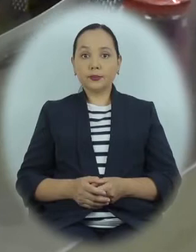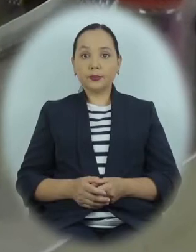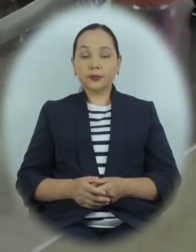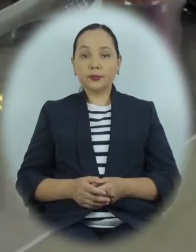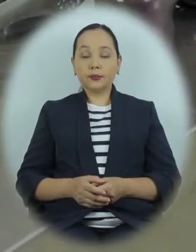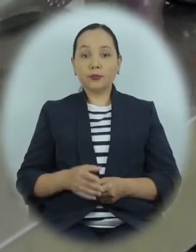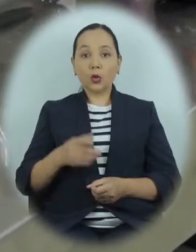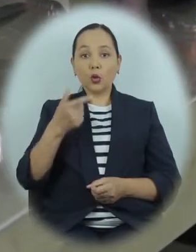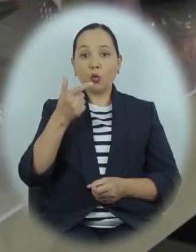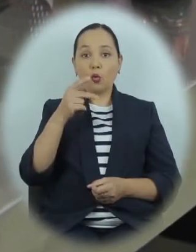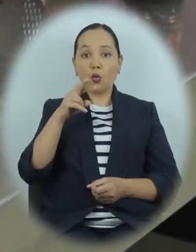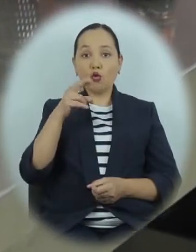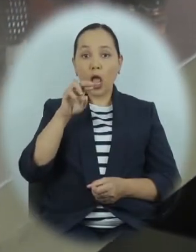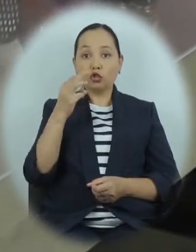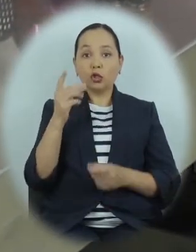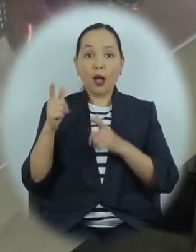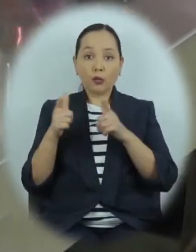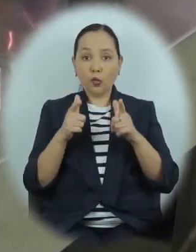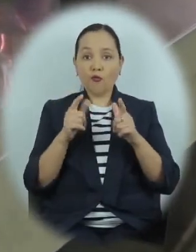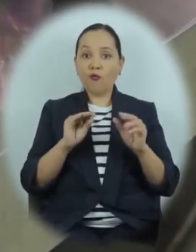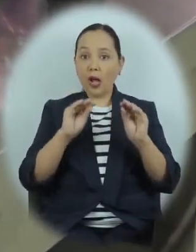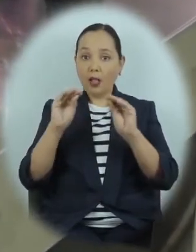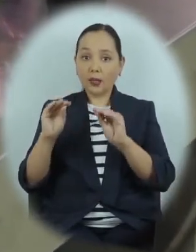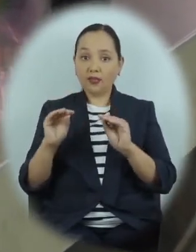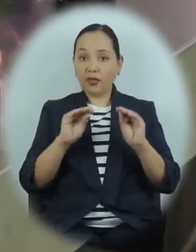Наш гуляш готов. Выкладываем